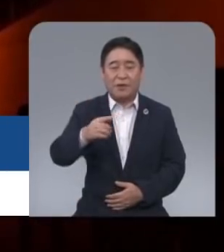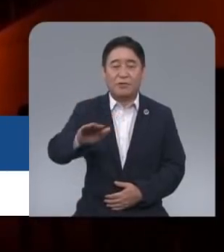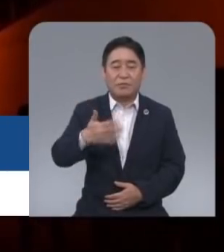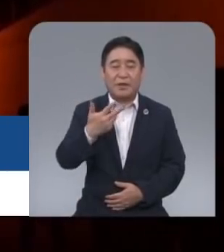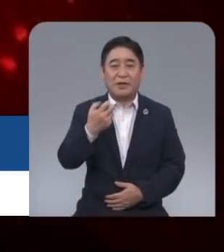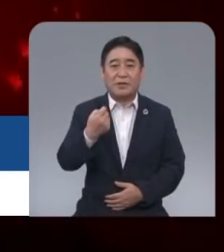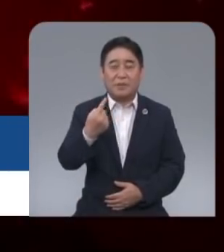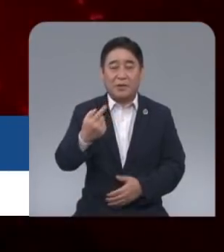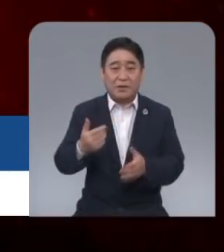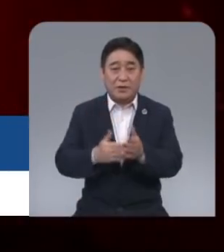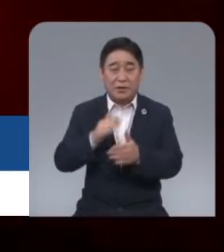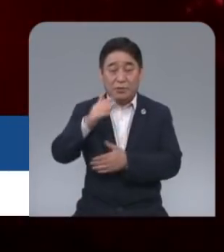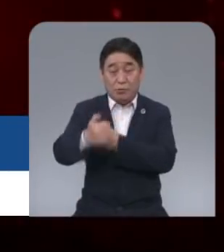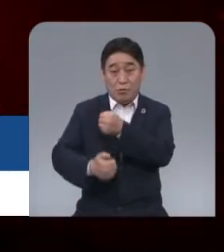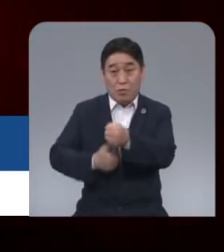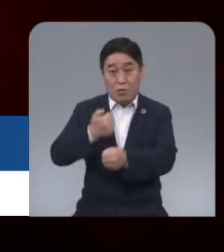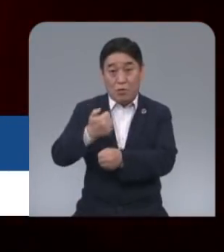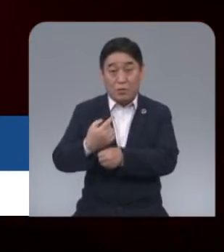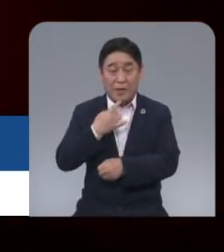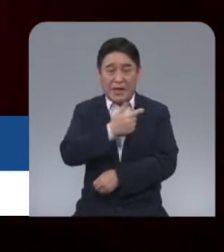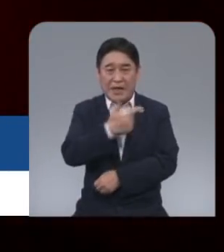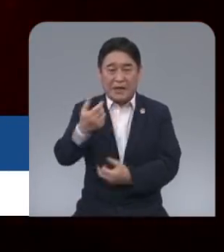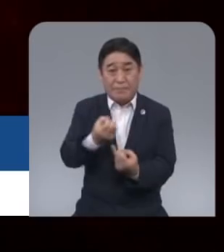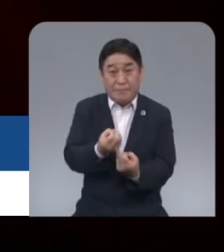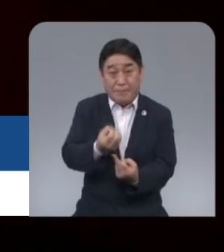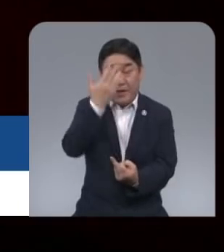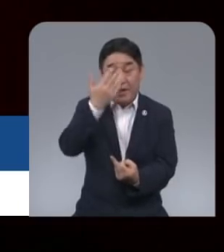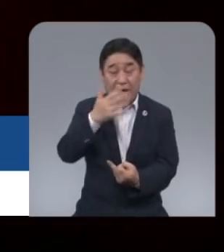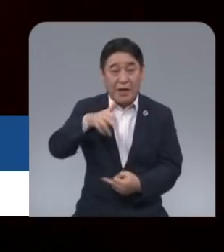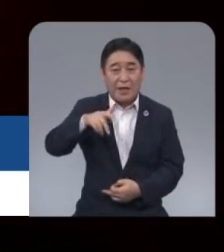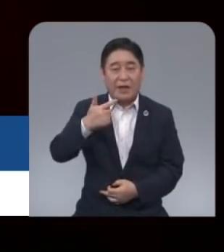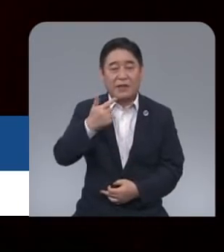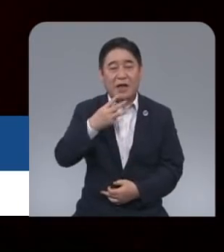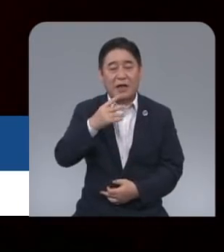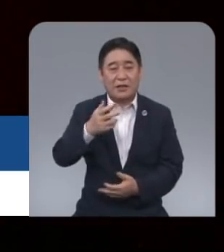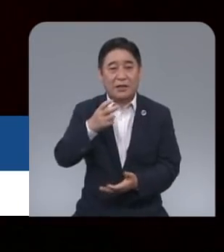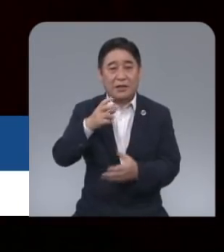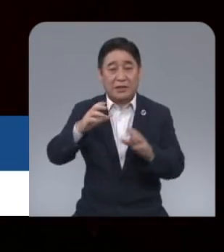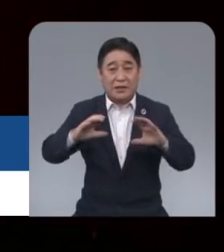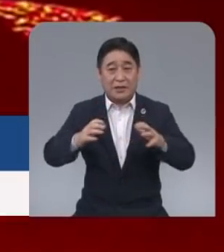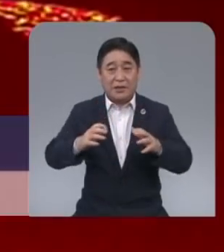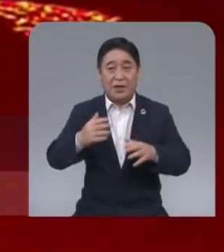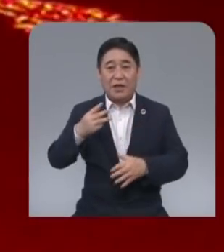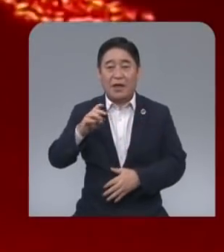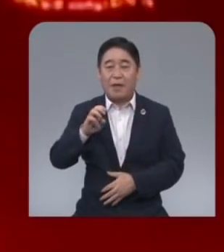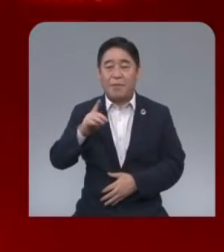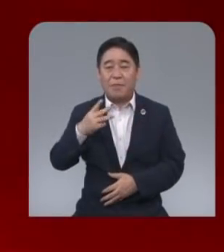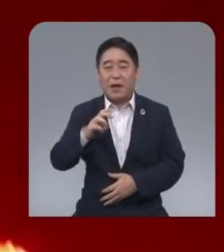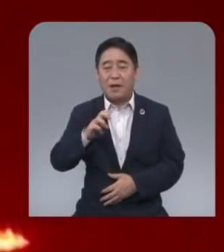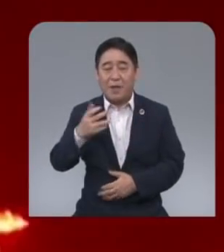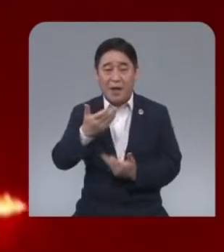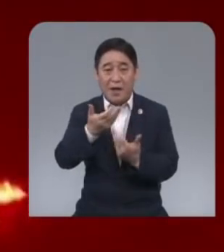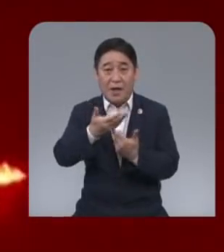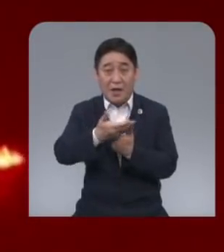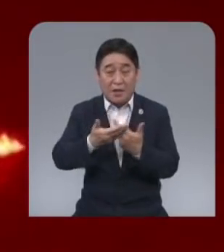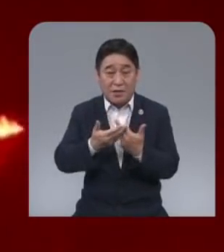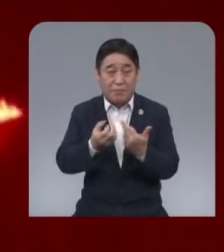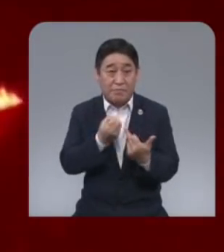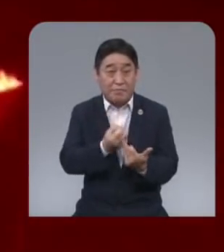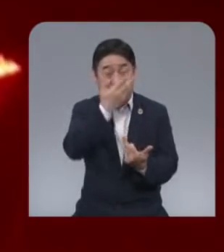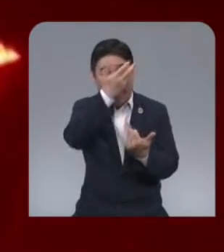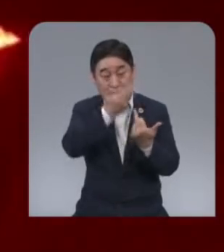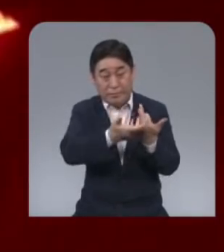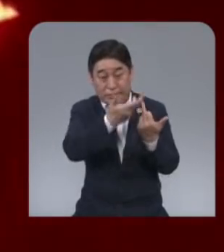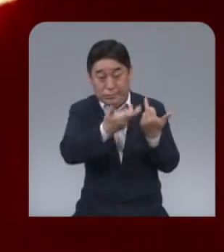1971년 이후 50년 만에 다시 대규모 폭발을 일으킨 카나리 제도 라팔마섬 화산. 엄청난 양의 용암이